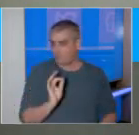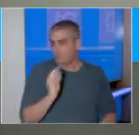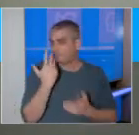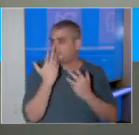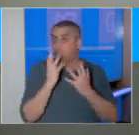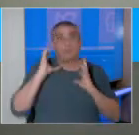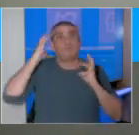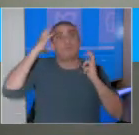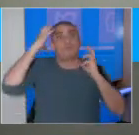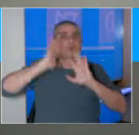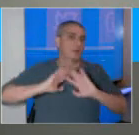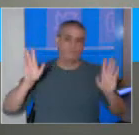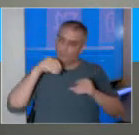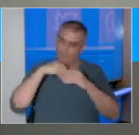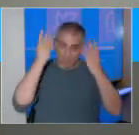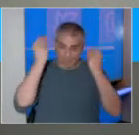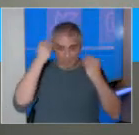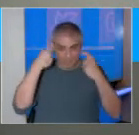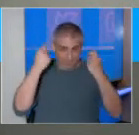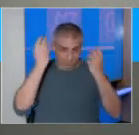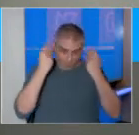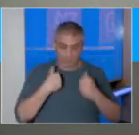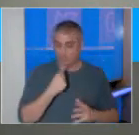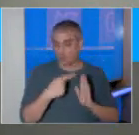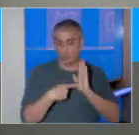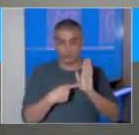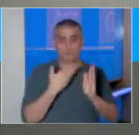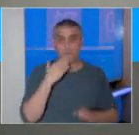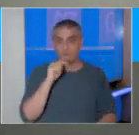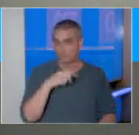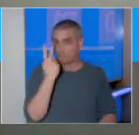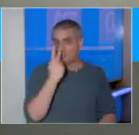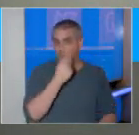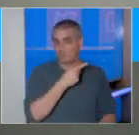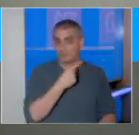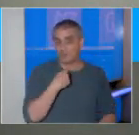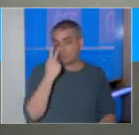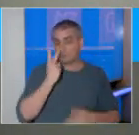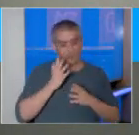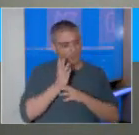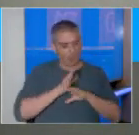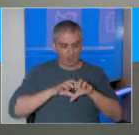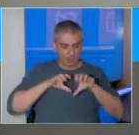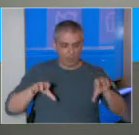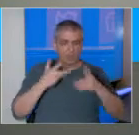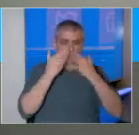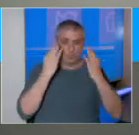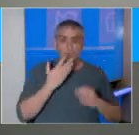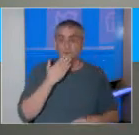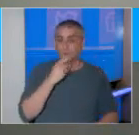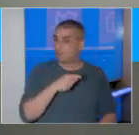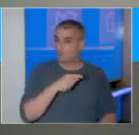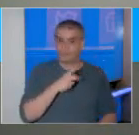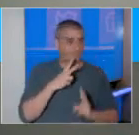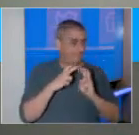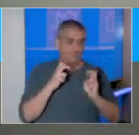מספרים מטורפים במערכת החינוך החרדית. אני יכול למשל לתת את הדוגמה של ירושלים, כמובן, שם אנחנו רואים את החלוקה בצורה מאוד מאוד ברורה. ירושלים, אגב,